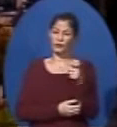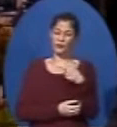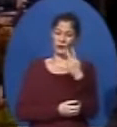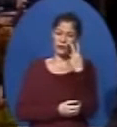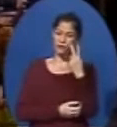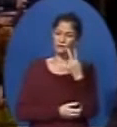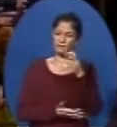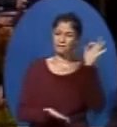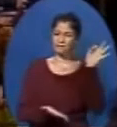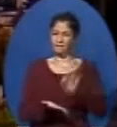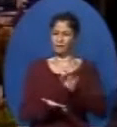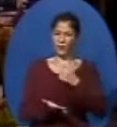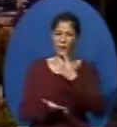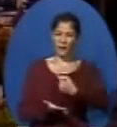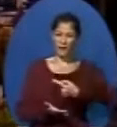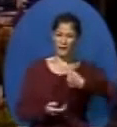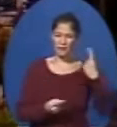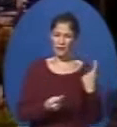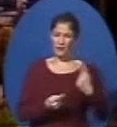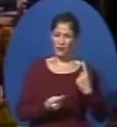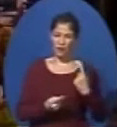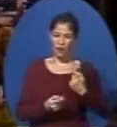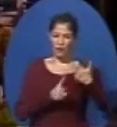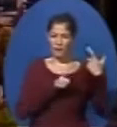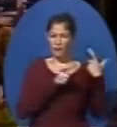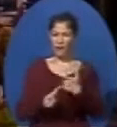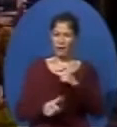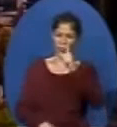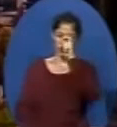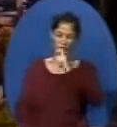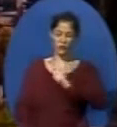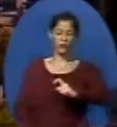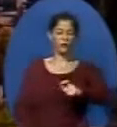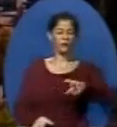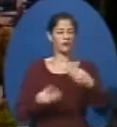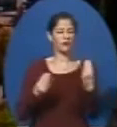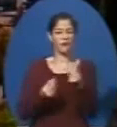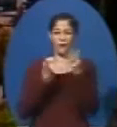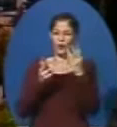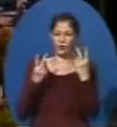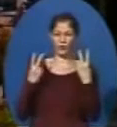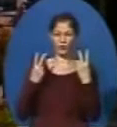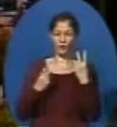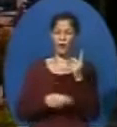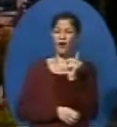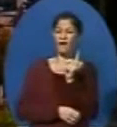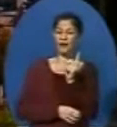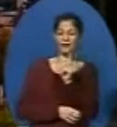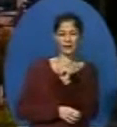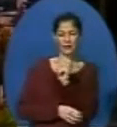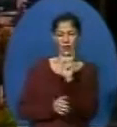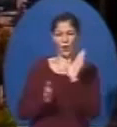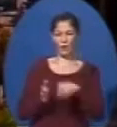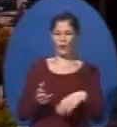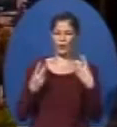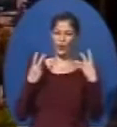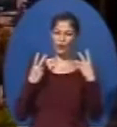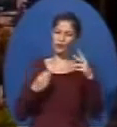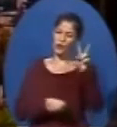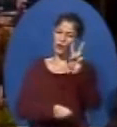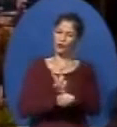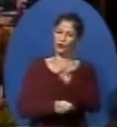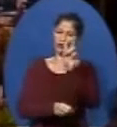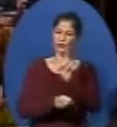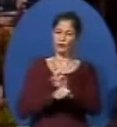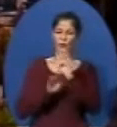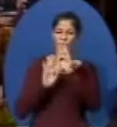הוא אמר שהמלחמה בשחיתות היא דבר מאוד מאוד חשוב, אבל לא פחות חשוב. בוא. לשמור